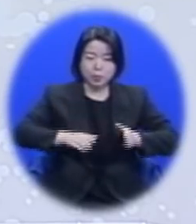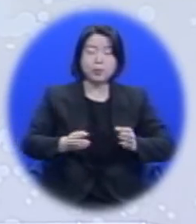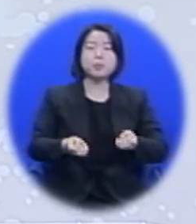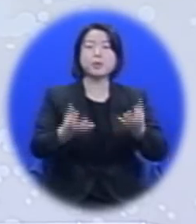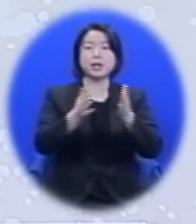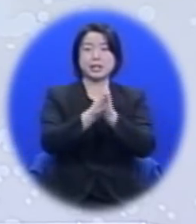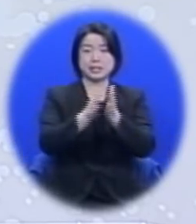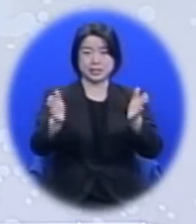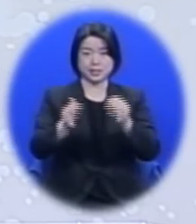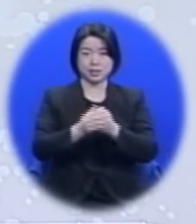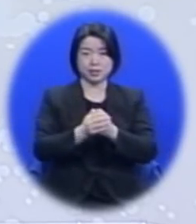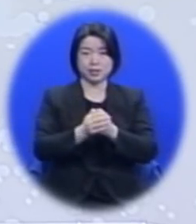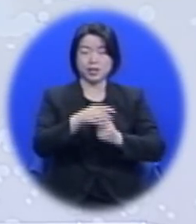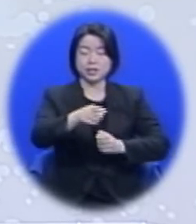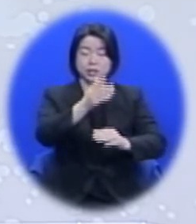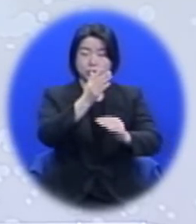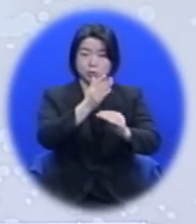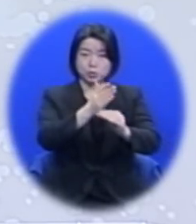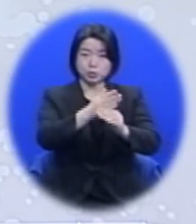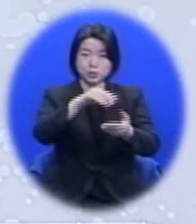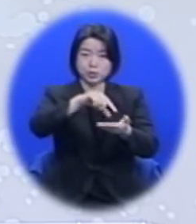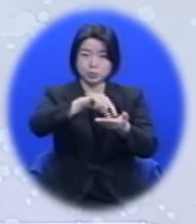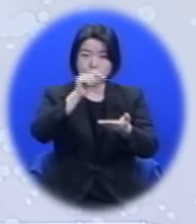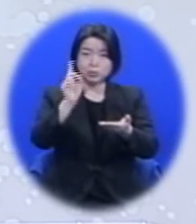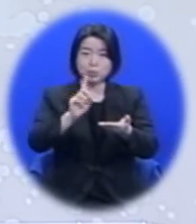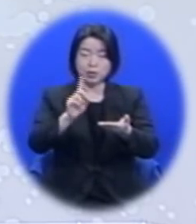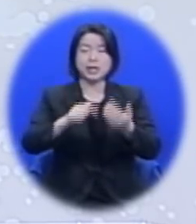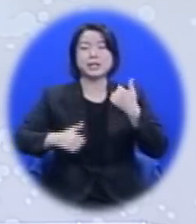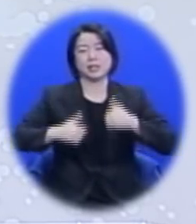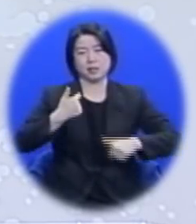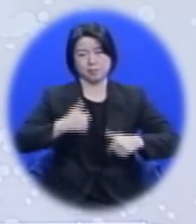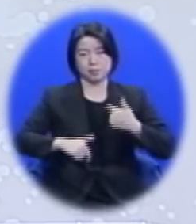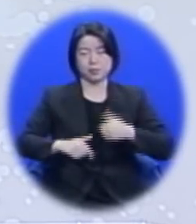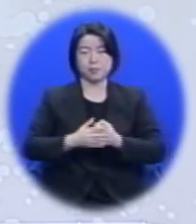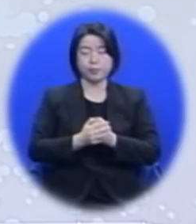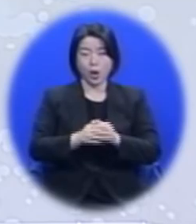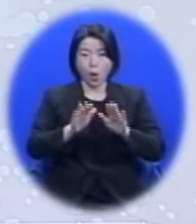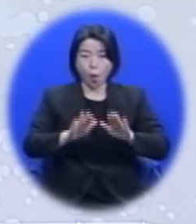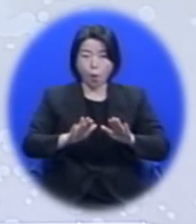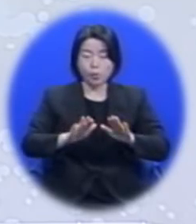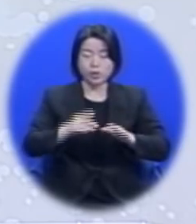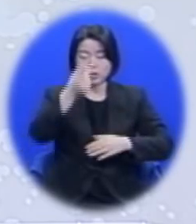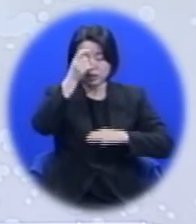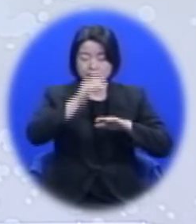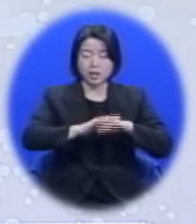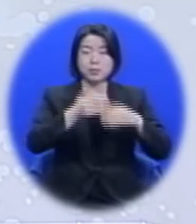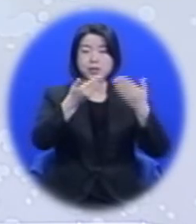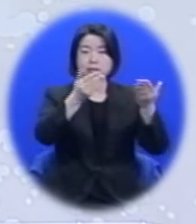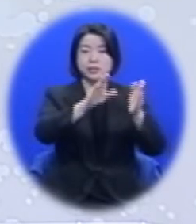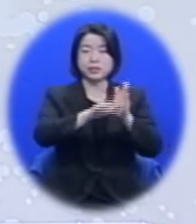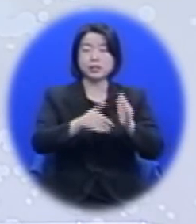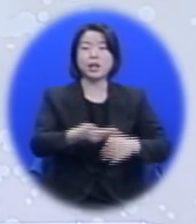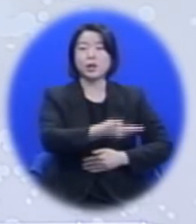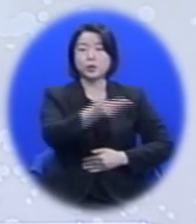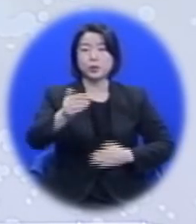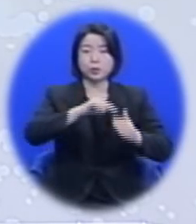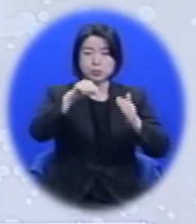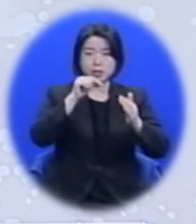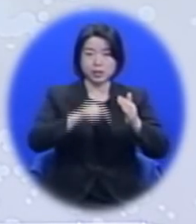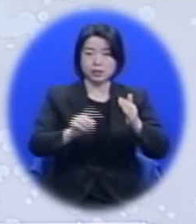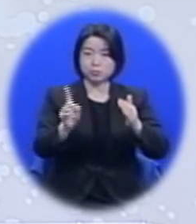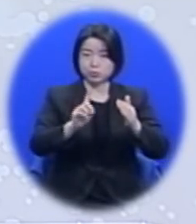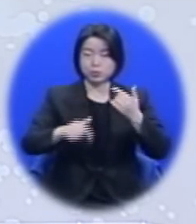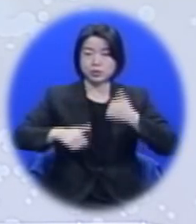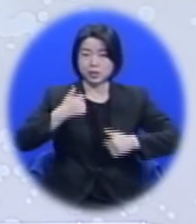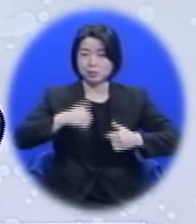은혜의 핵심은 기쁨인데, 여러분이 오늘 성탄절 예배를 드리면서 여러분 안에는 어떤 기쁨이